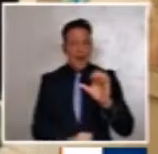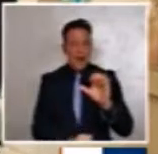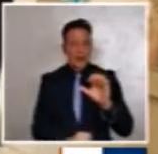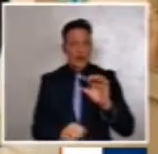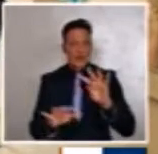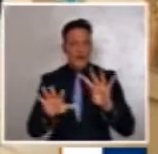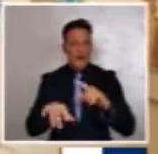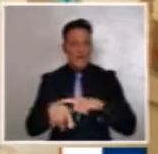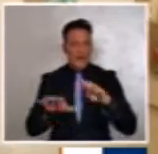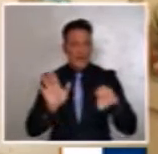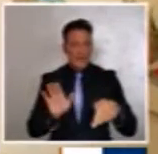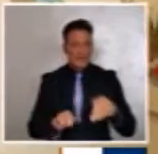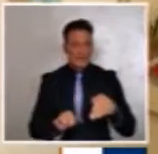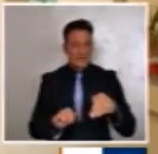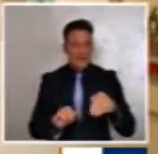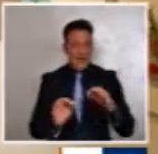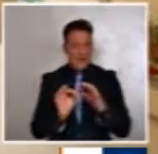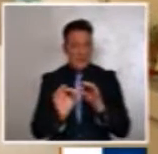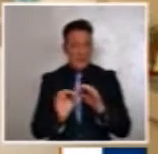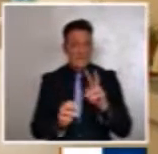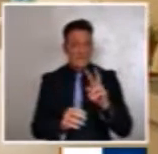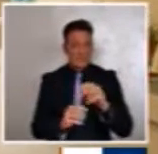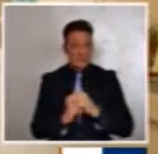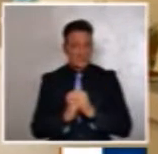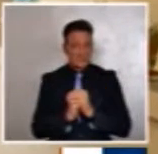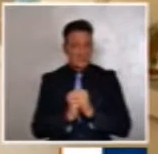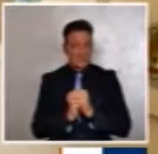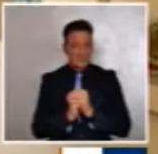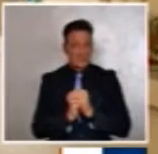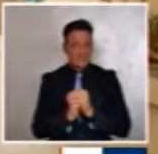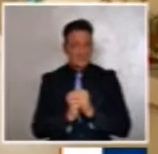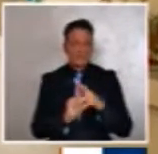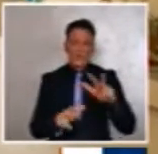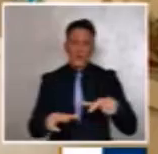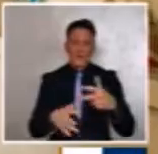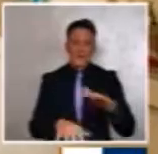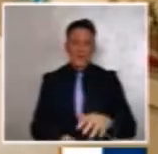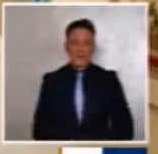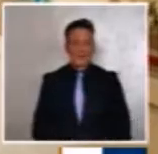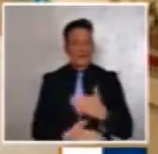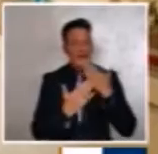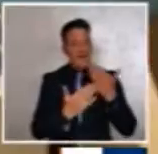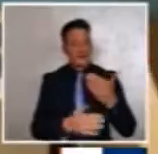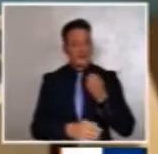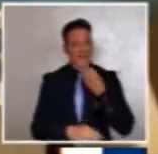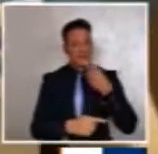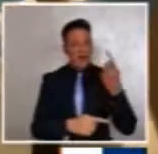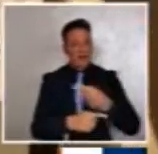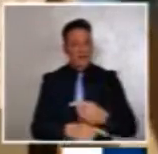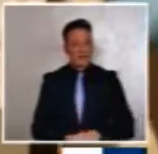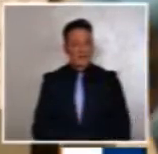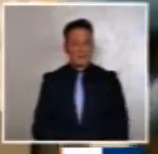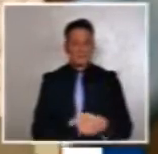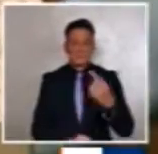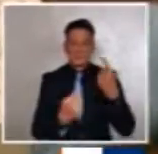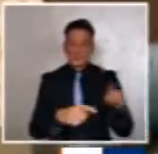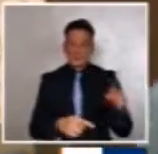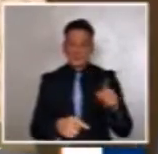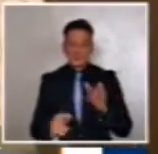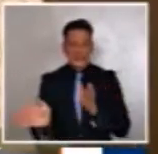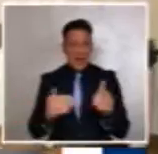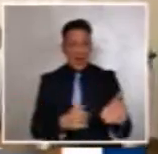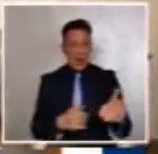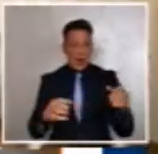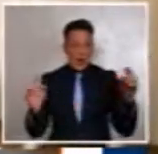9:30? Mercoledì 20, 9:30. Confermato. Ti ringrazio, buona giornata. In questo salone di Matera l'elenco